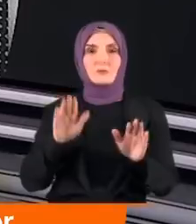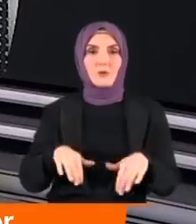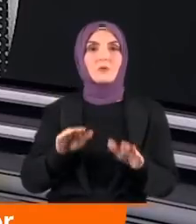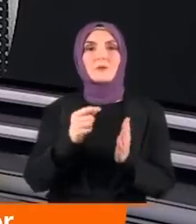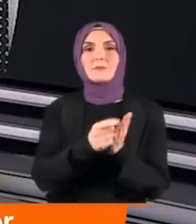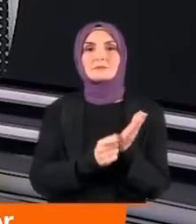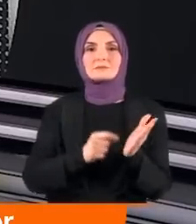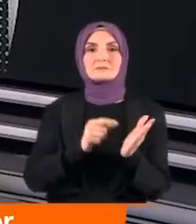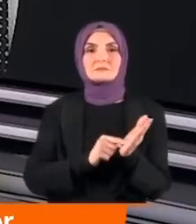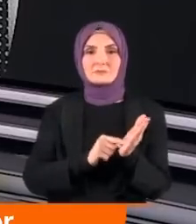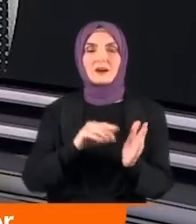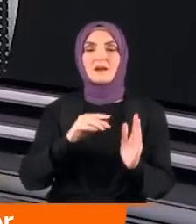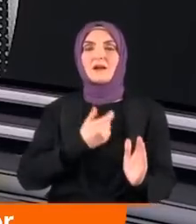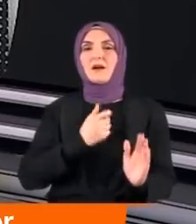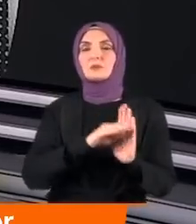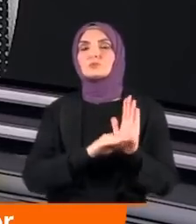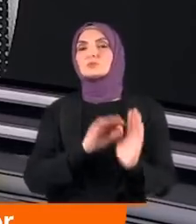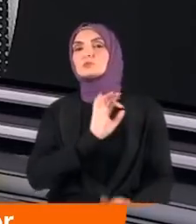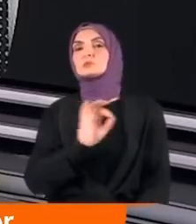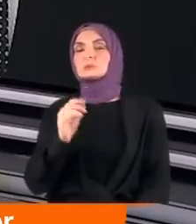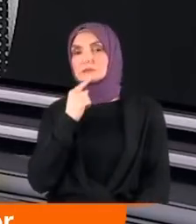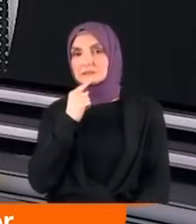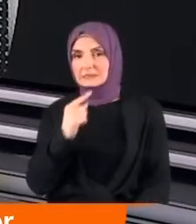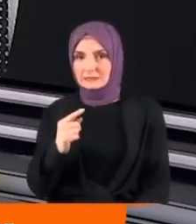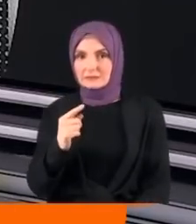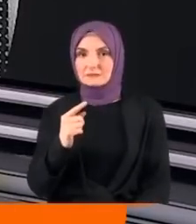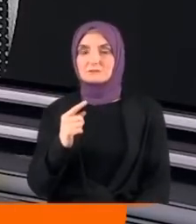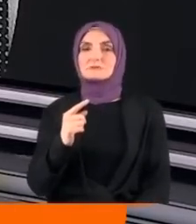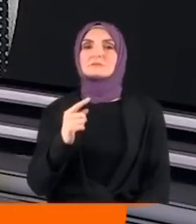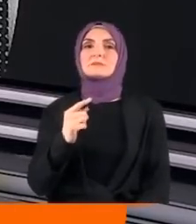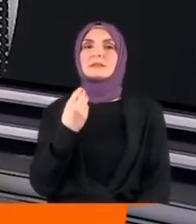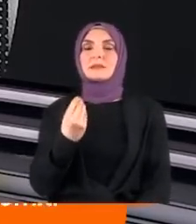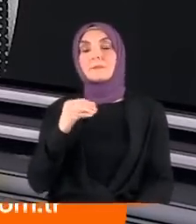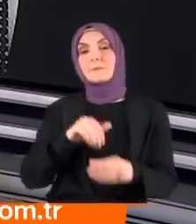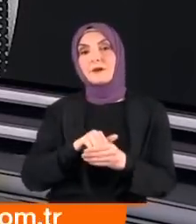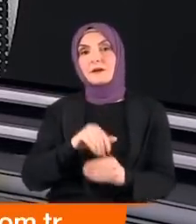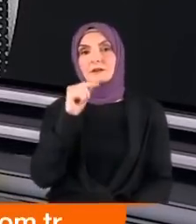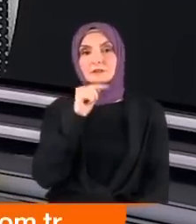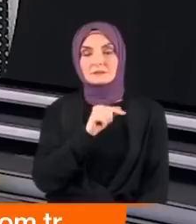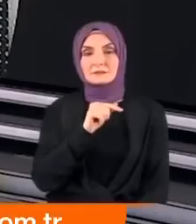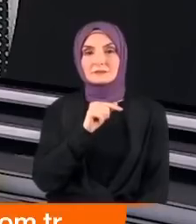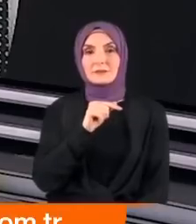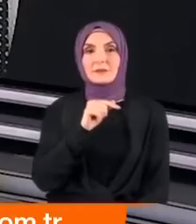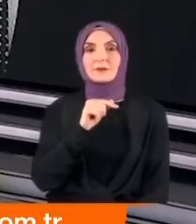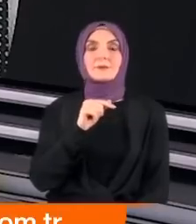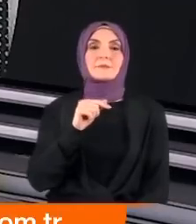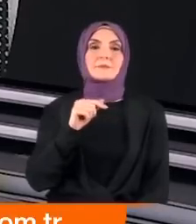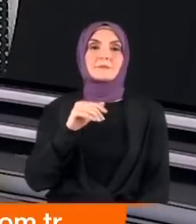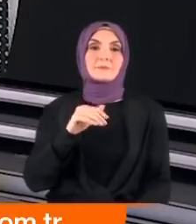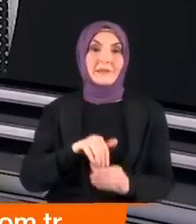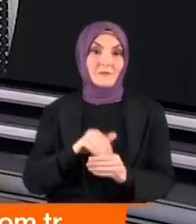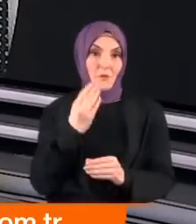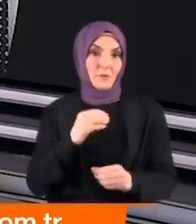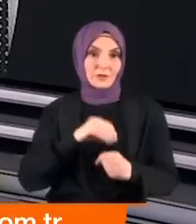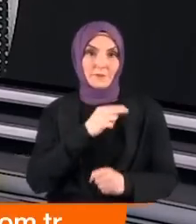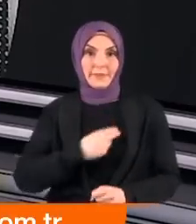çok geçmemişti ki İYİ Parti'den milletvekili adayı olmak için görevini bırakan Demre Belediye Başkanı'ndan da benzer bir hamle geldi.